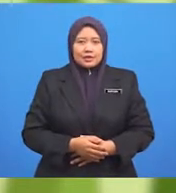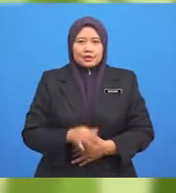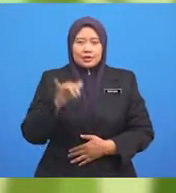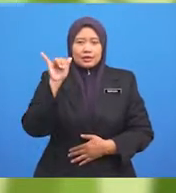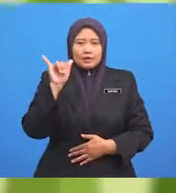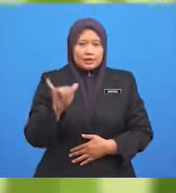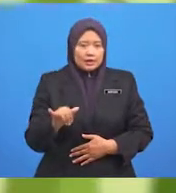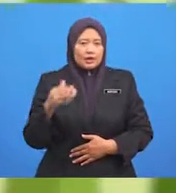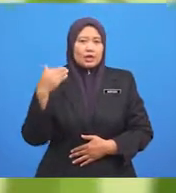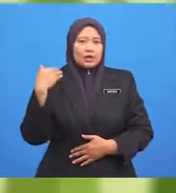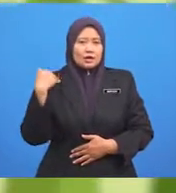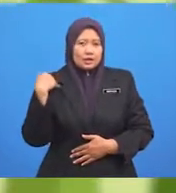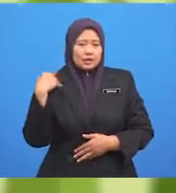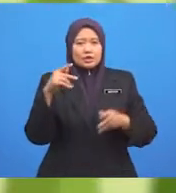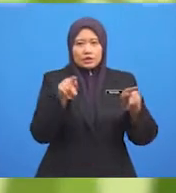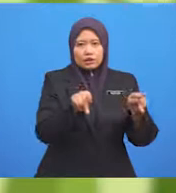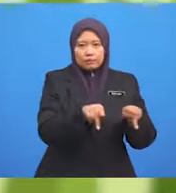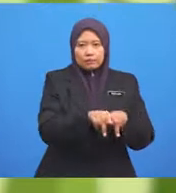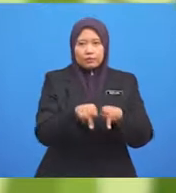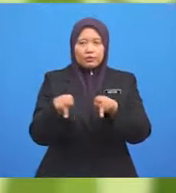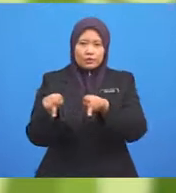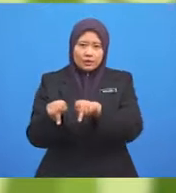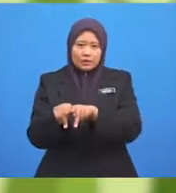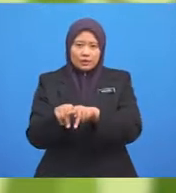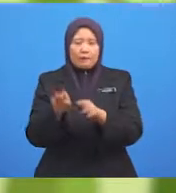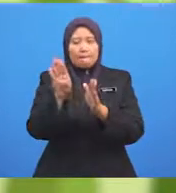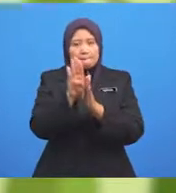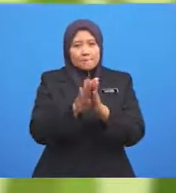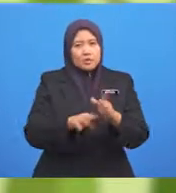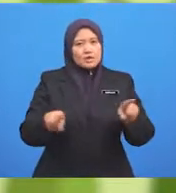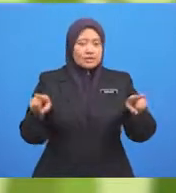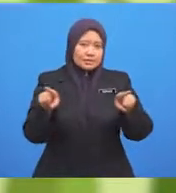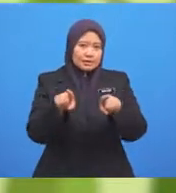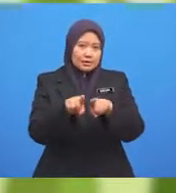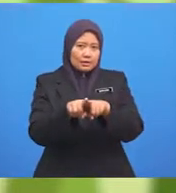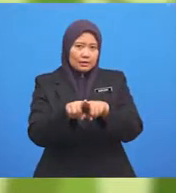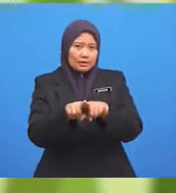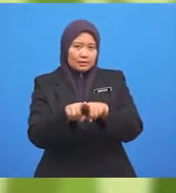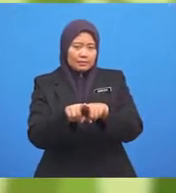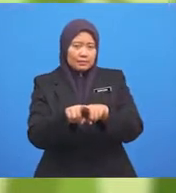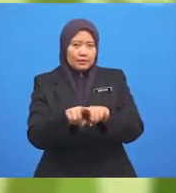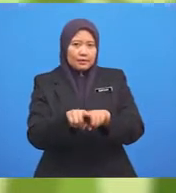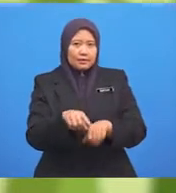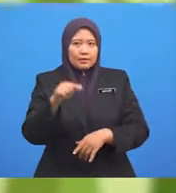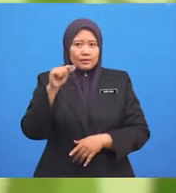Yang ada pula bersama gara.